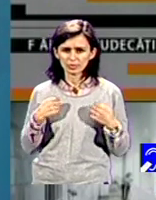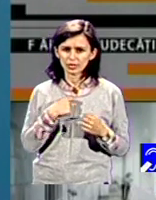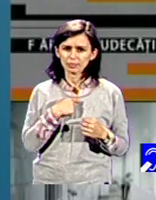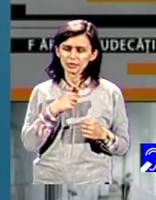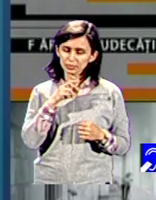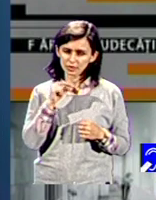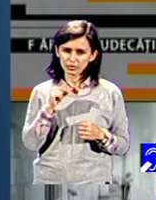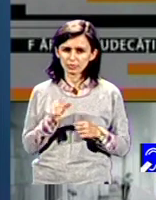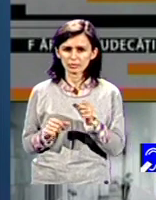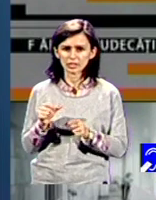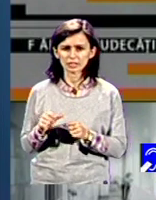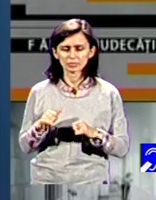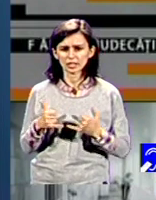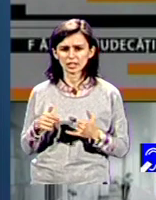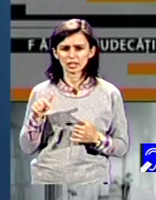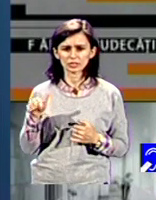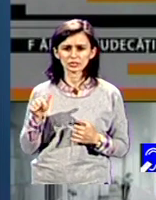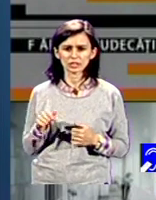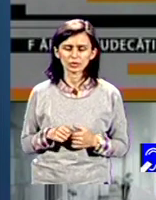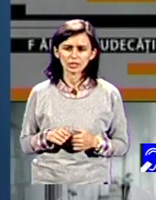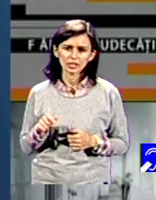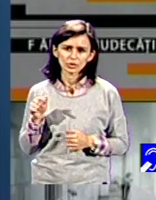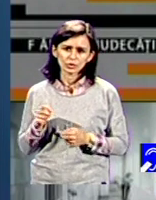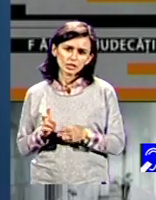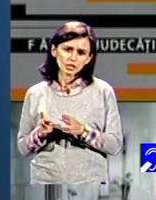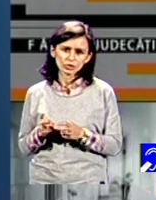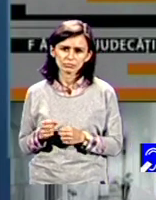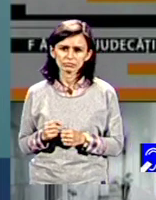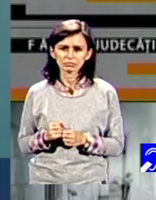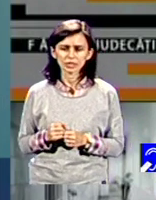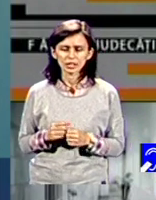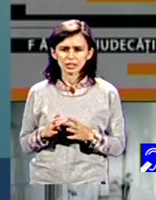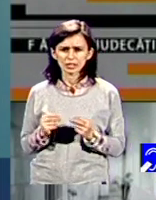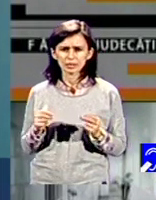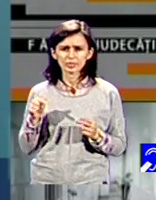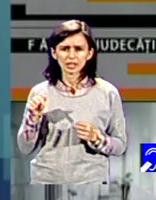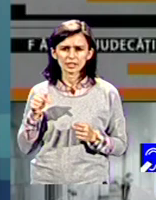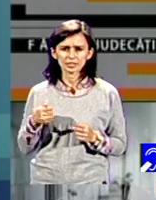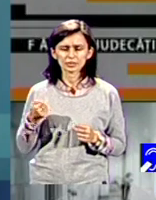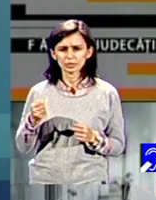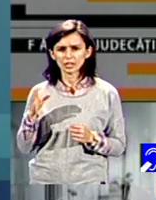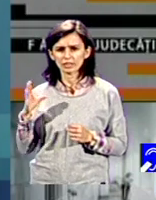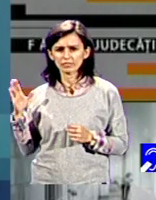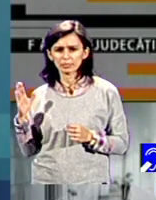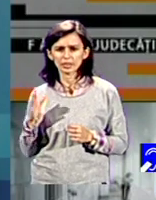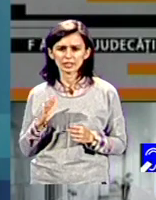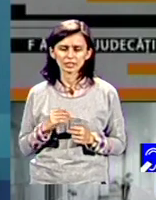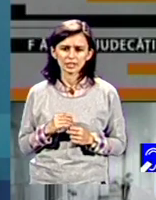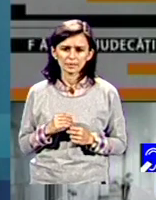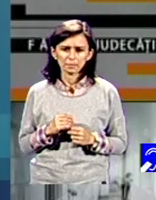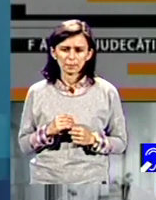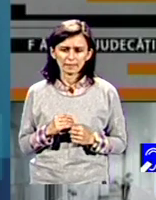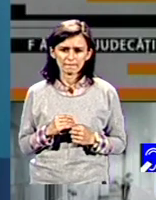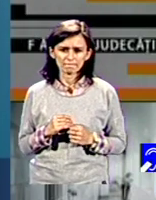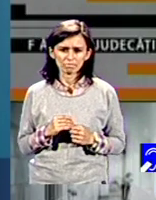cazul tău concretul cum cum făceai până acum în ceea ce privește culorile Sau cum facem lipsa acestuia alfabet scriitor sau hai Bine tu ai Oricum